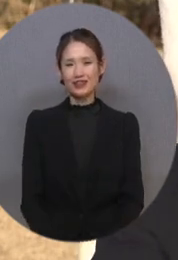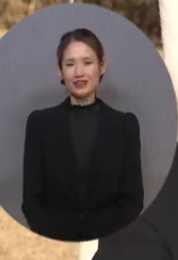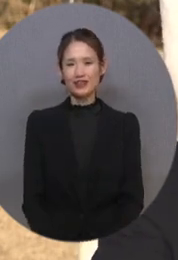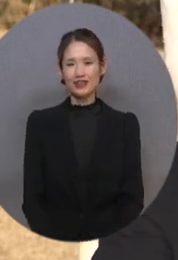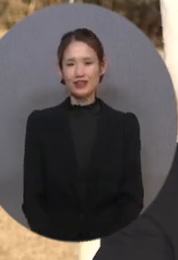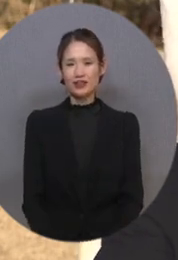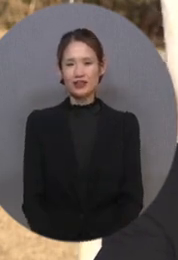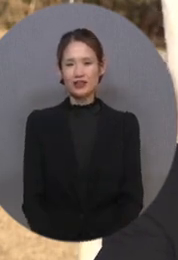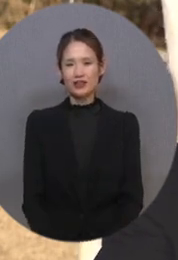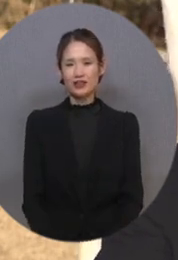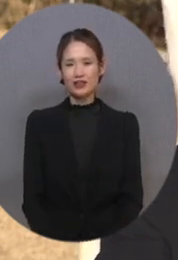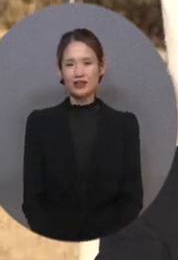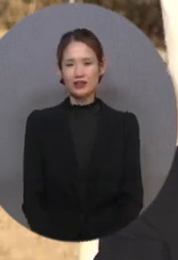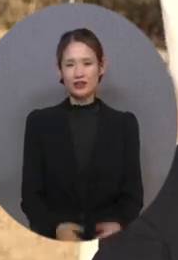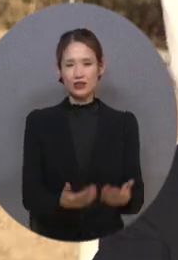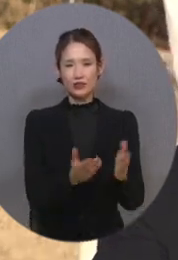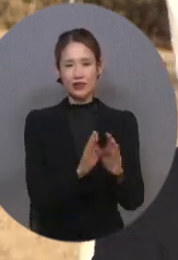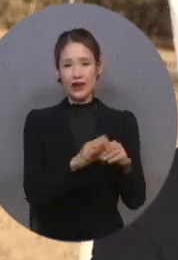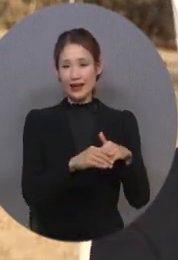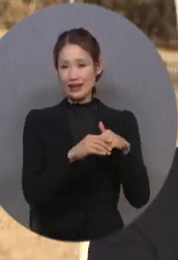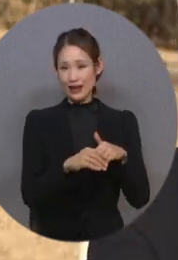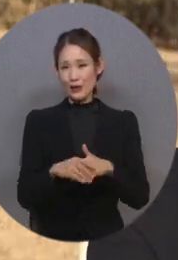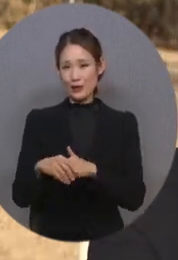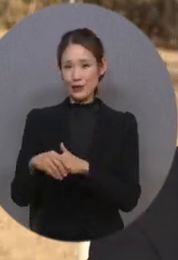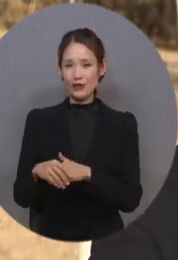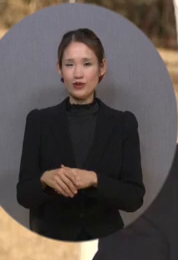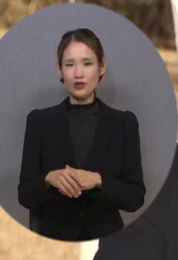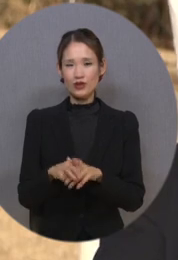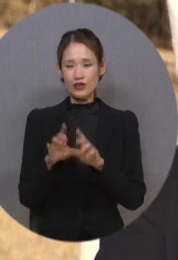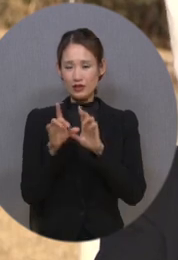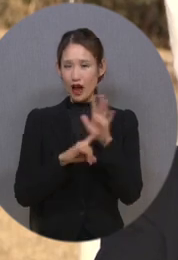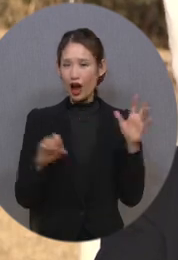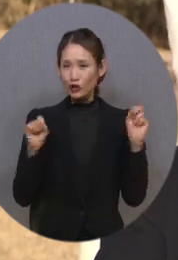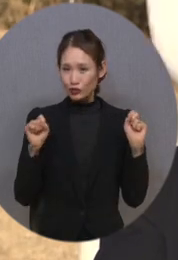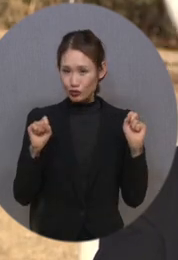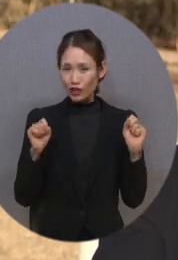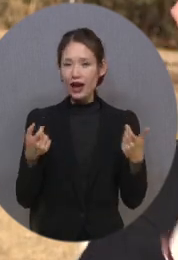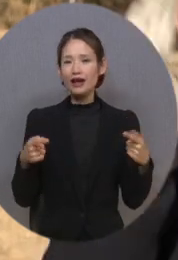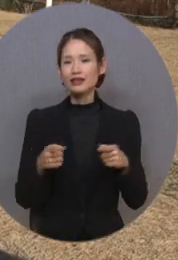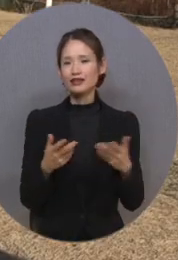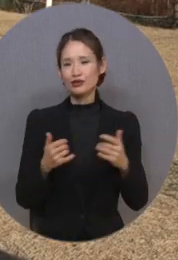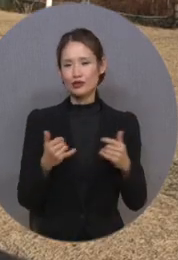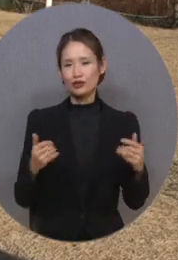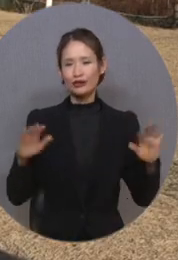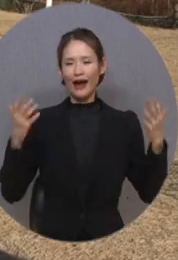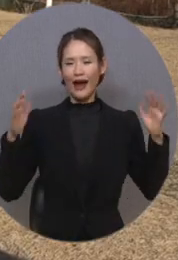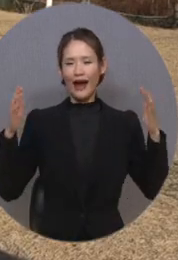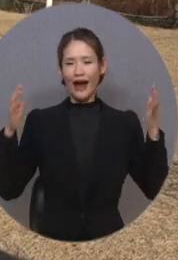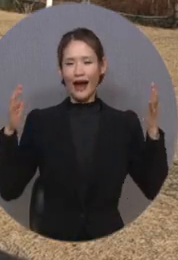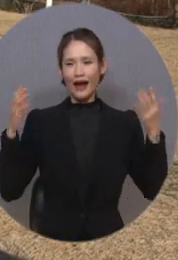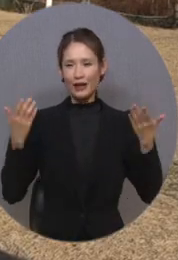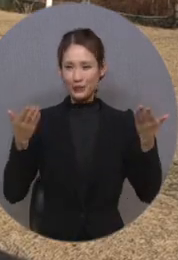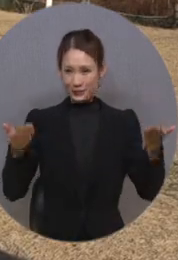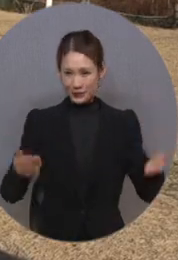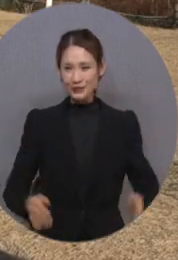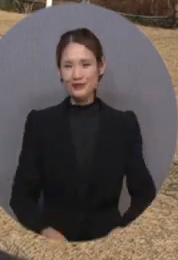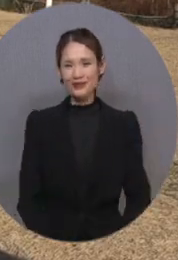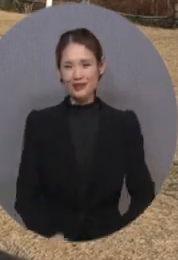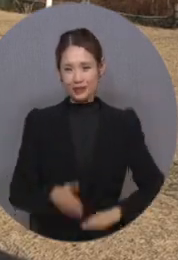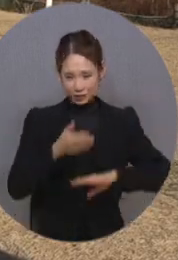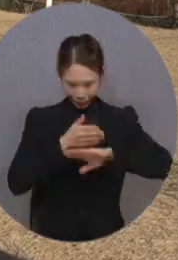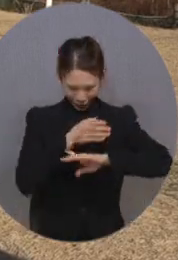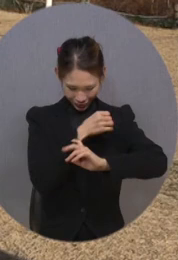우리 파트너를 위해서 우리 셋이서 예. 예. 이 추운데 함께 그러게요. 네. 아. 큰 박수 보내. 아, 고맙습니다. 네.